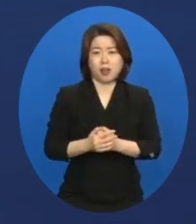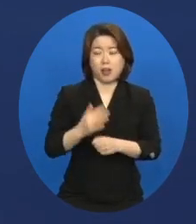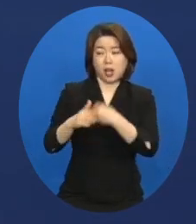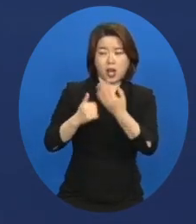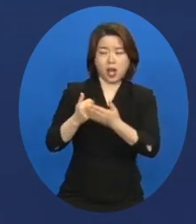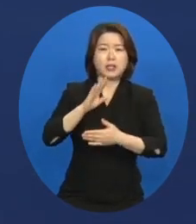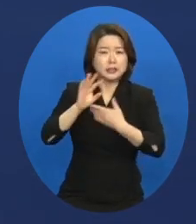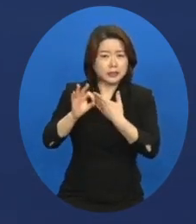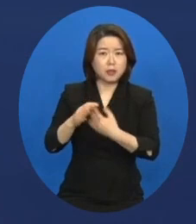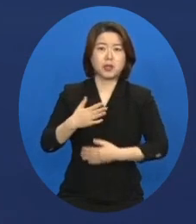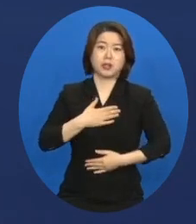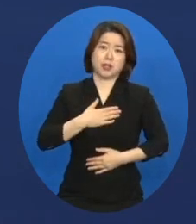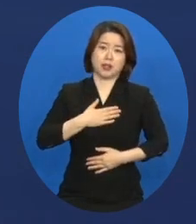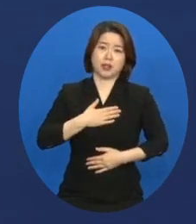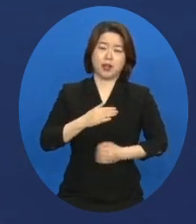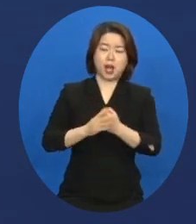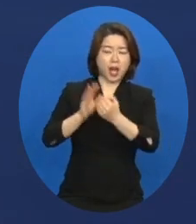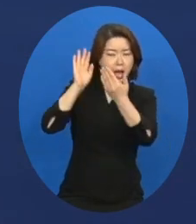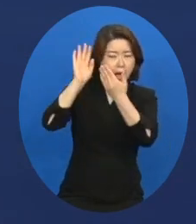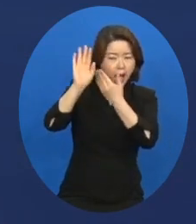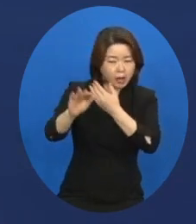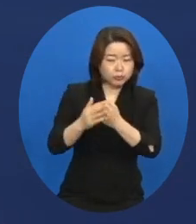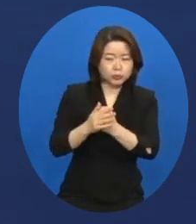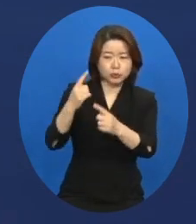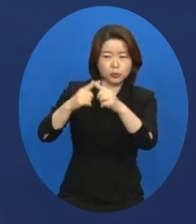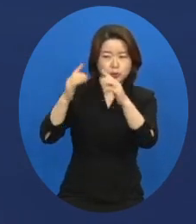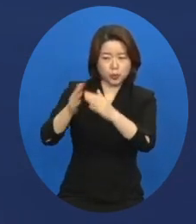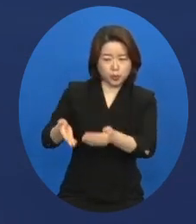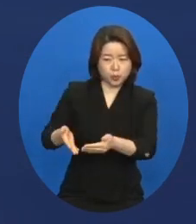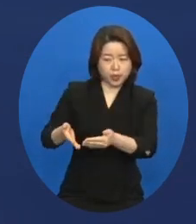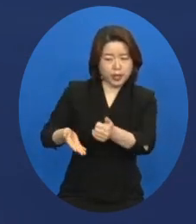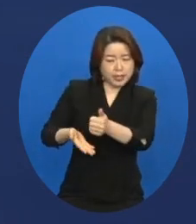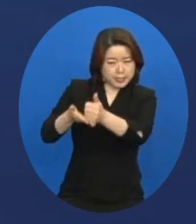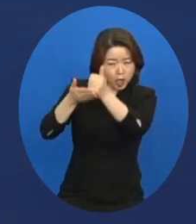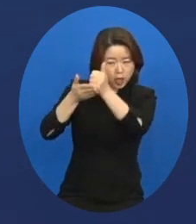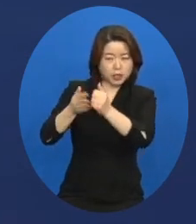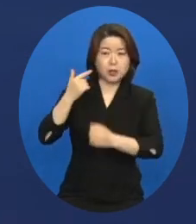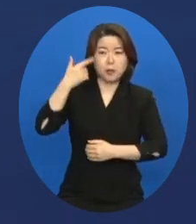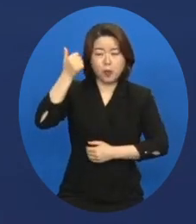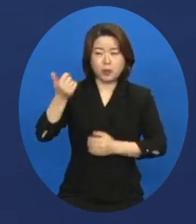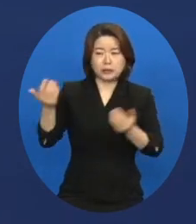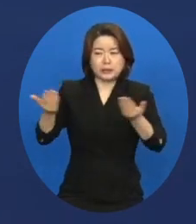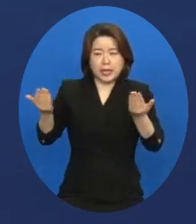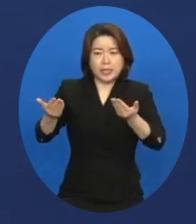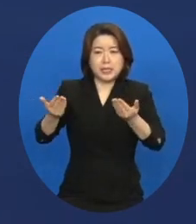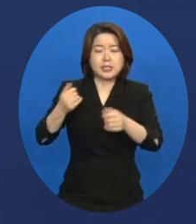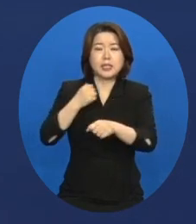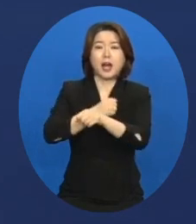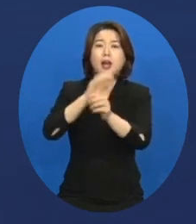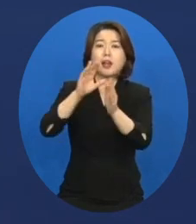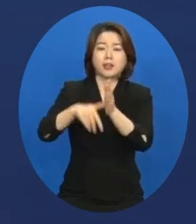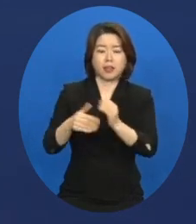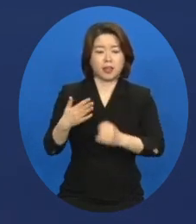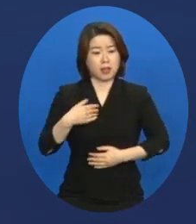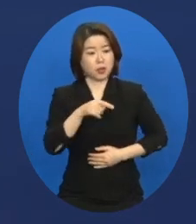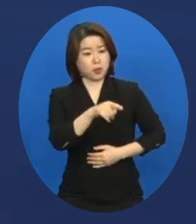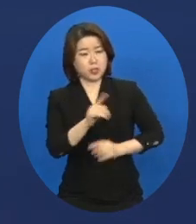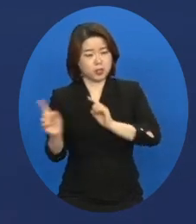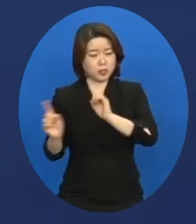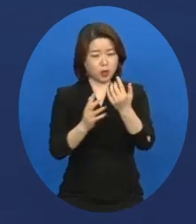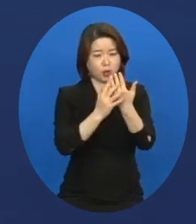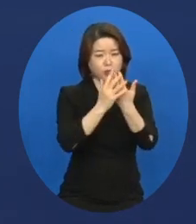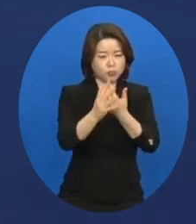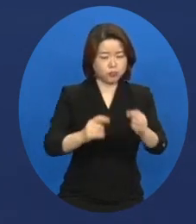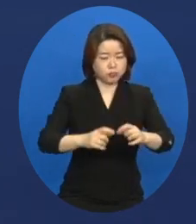하나님, 그렇다면 제가 이제 앞으로 교회를 섬겨야 되는 목회자의 길을 가는데 저도 이런 부흥이